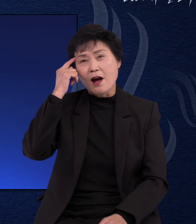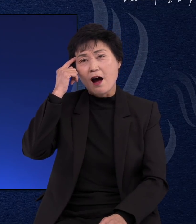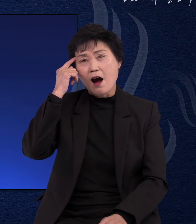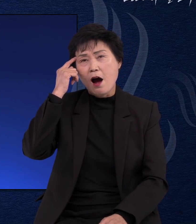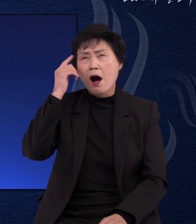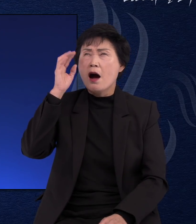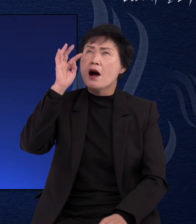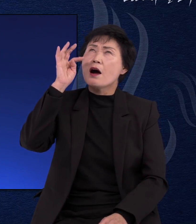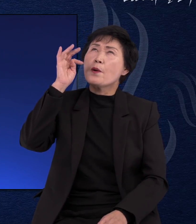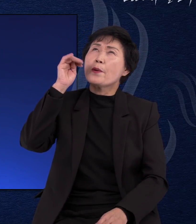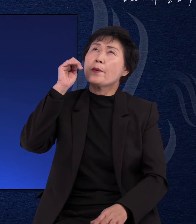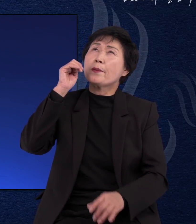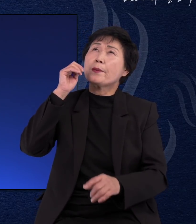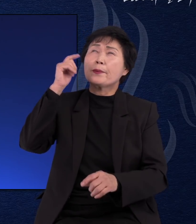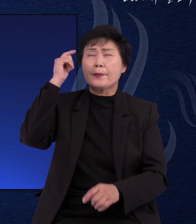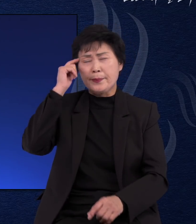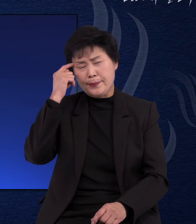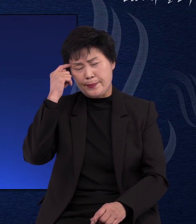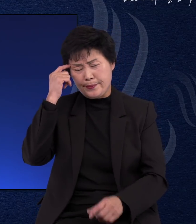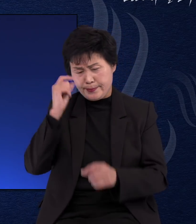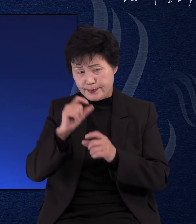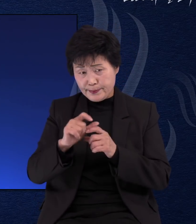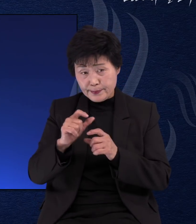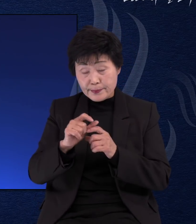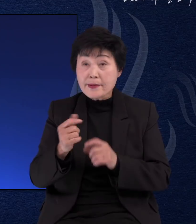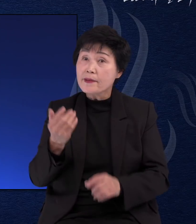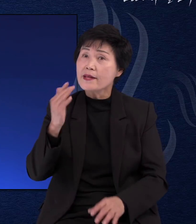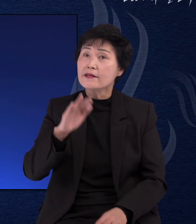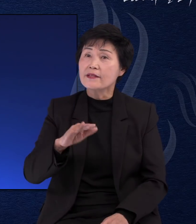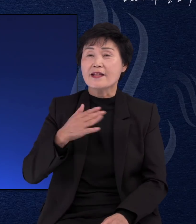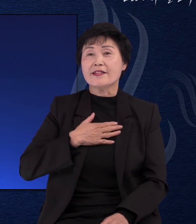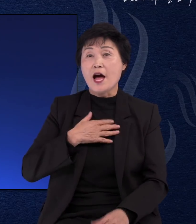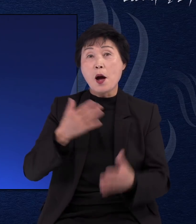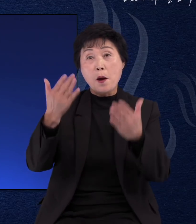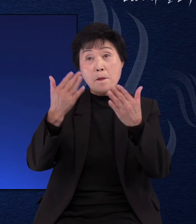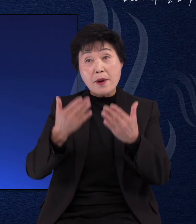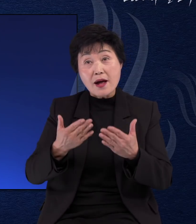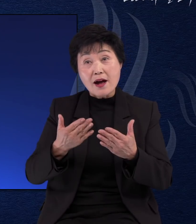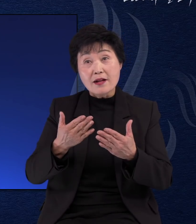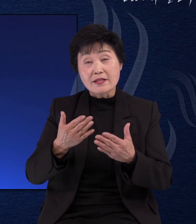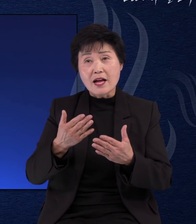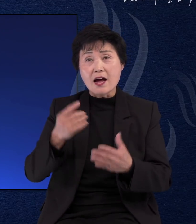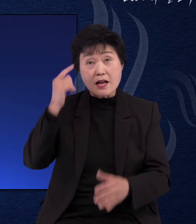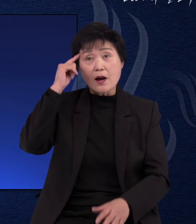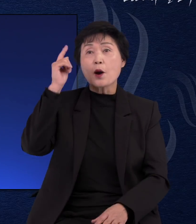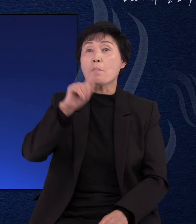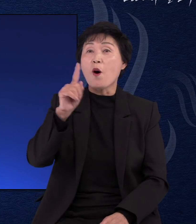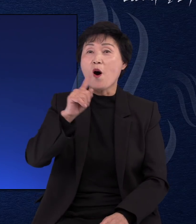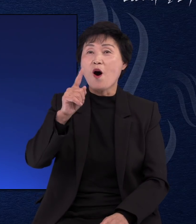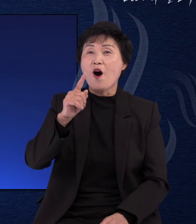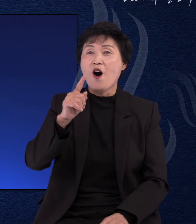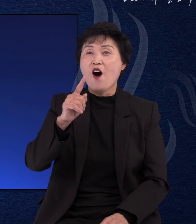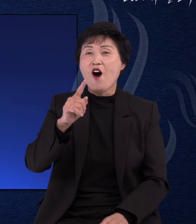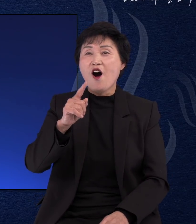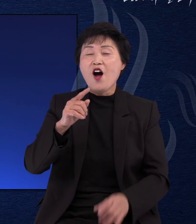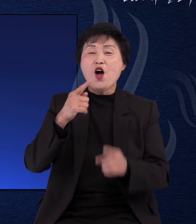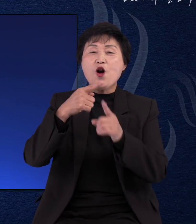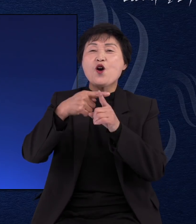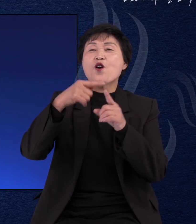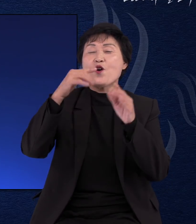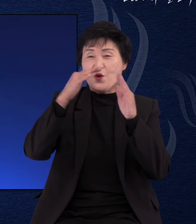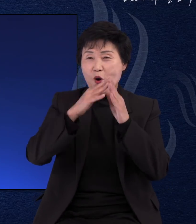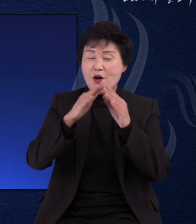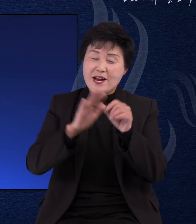며칠을 생각해 봤을 때에 제가 얻을 수 있는 답 하나는, 유난히 교회를 사랑하는 마음을 어릴